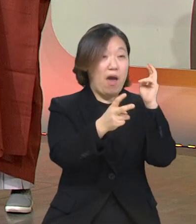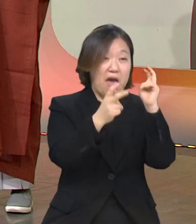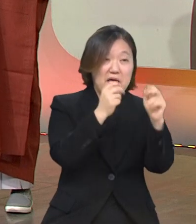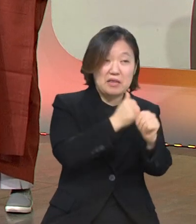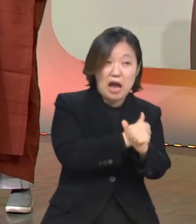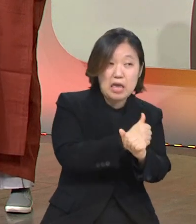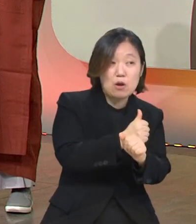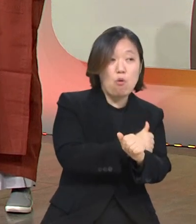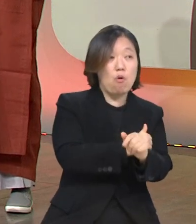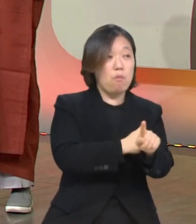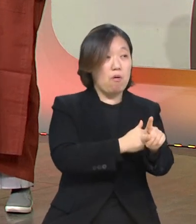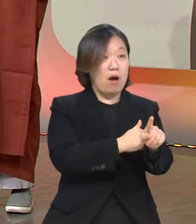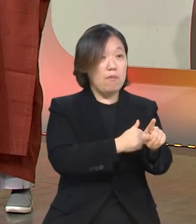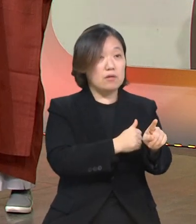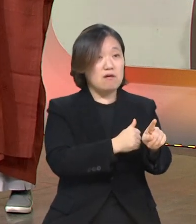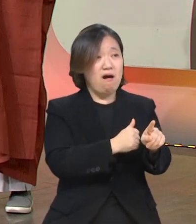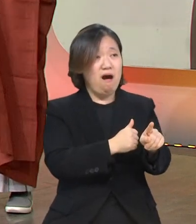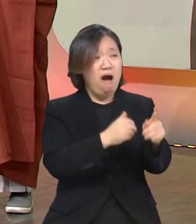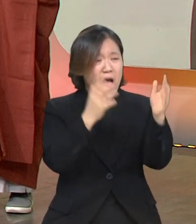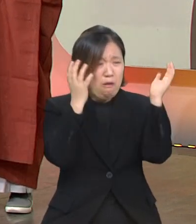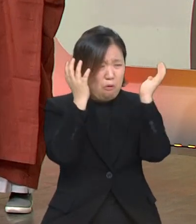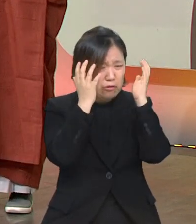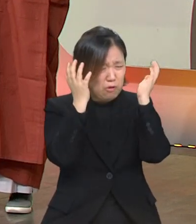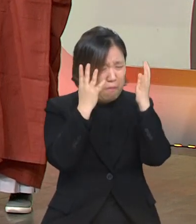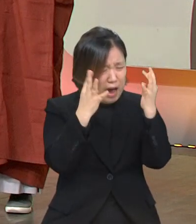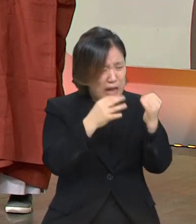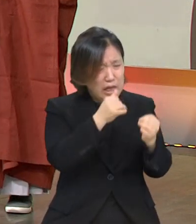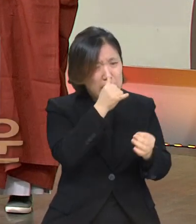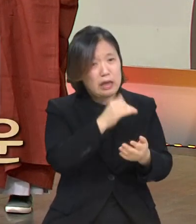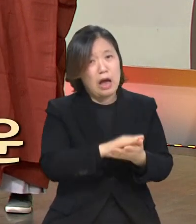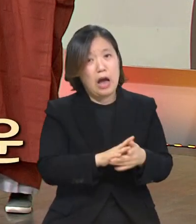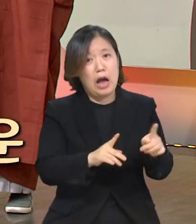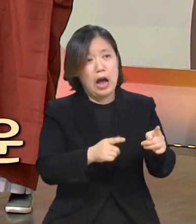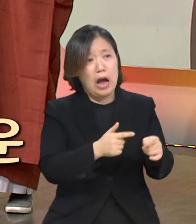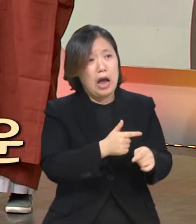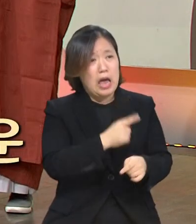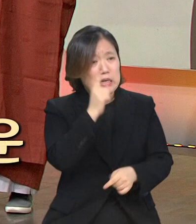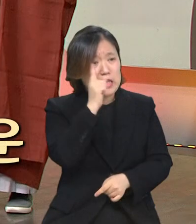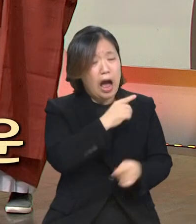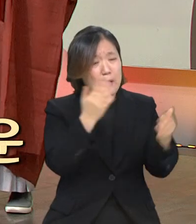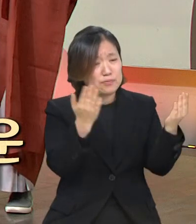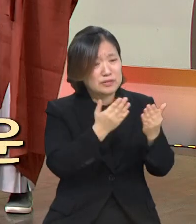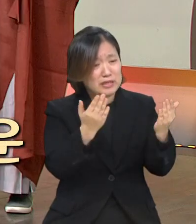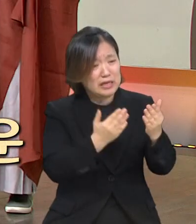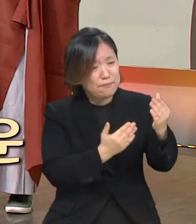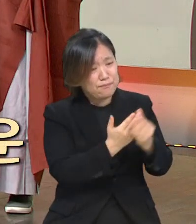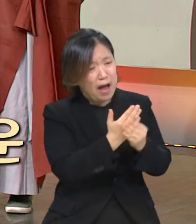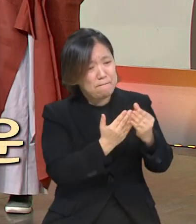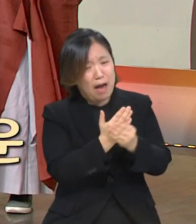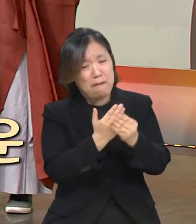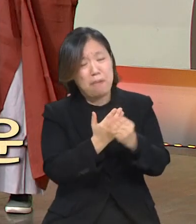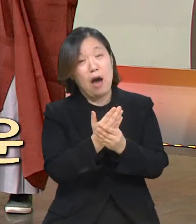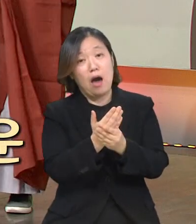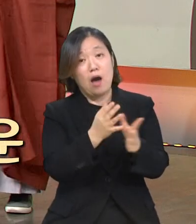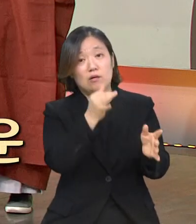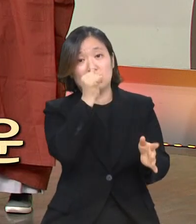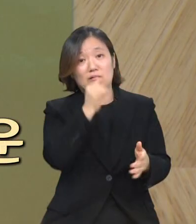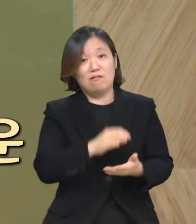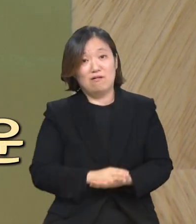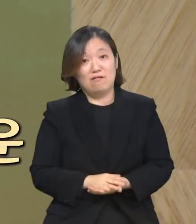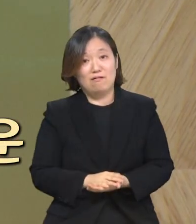뭔 놈의 집안이 온갖 풍파와 온갖 파란만장한 온갖 일들이 다 그런